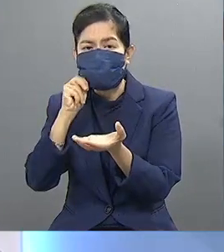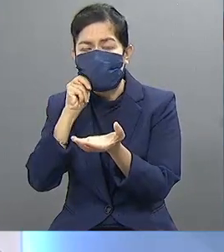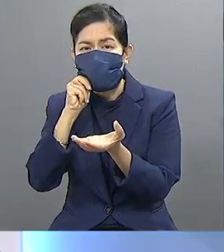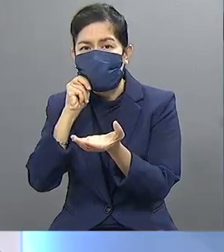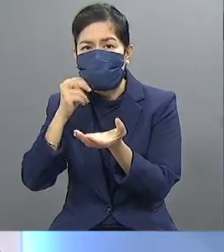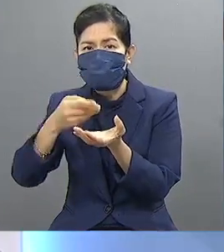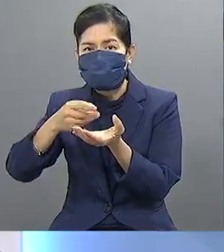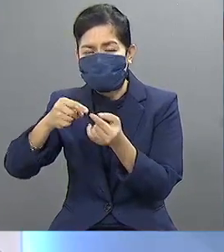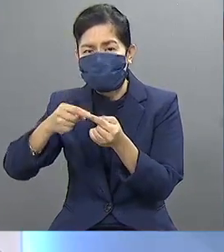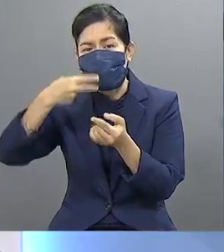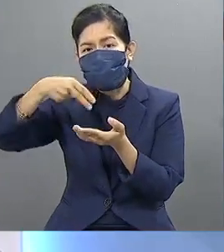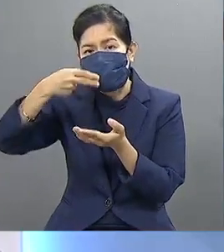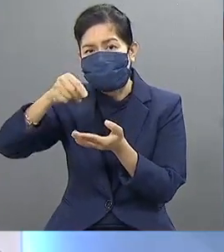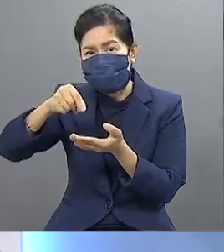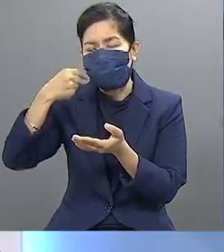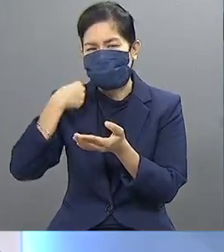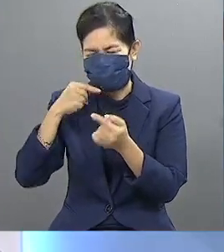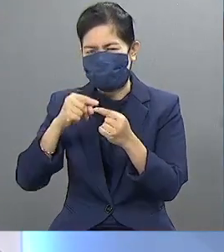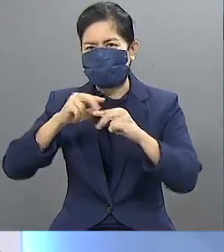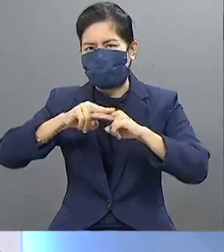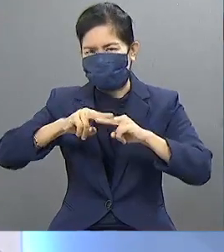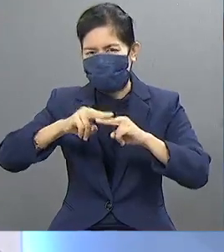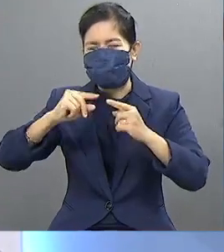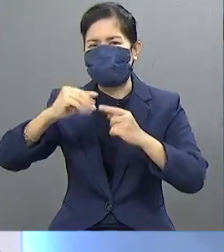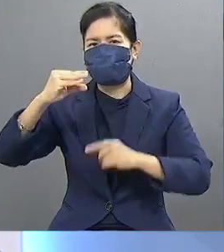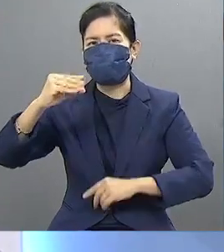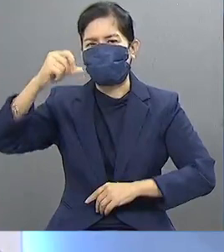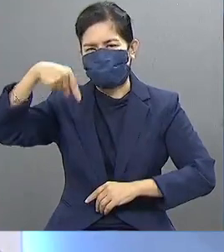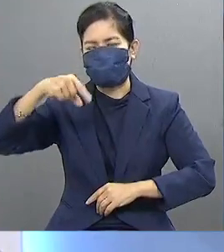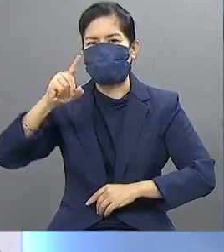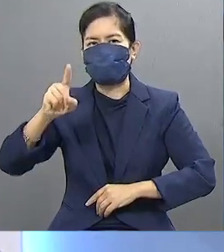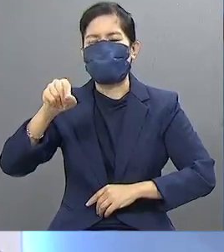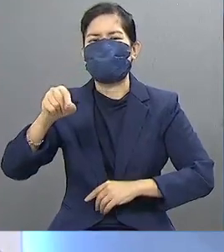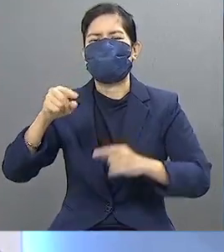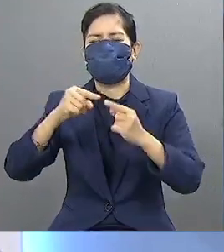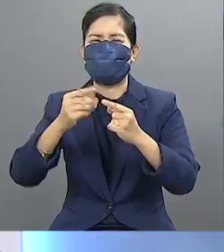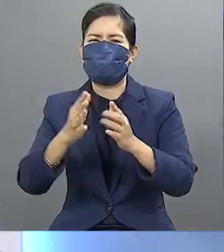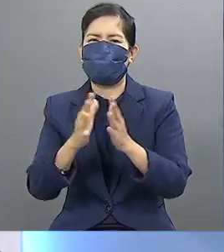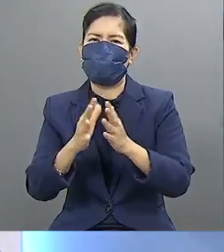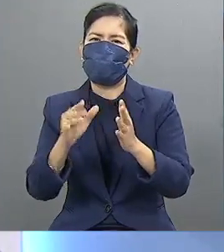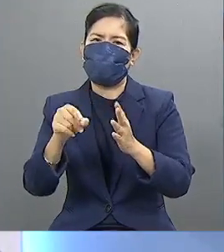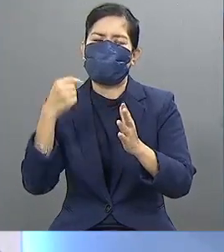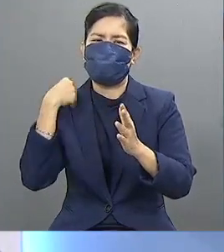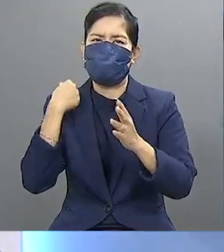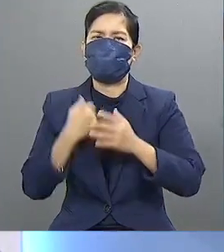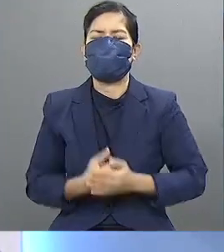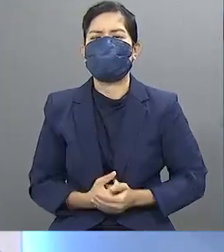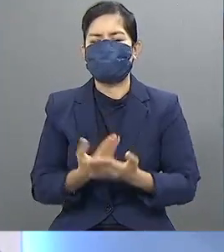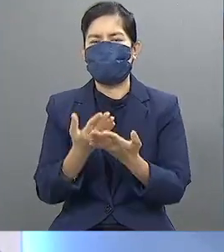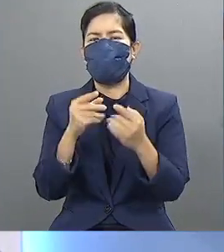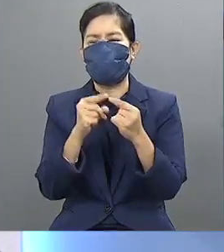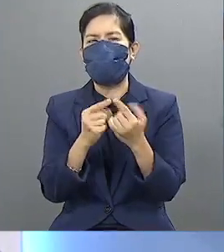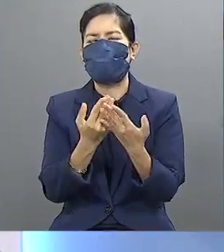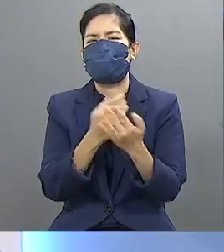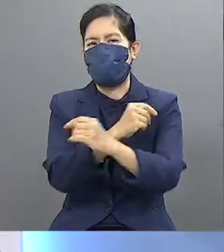พวกนี้จะมีโซเดียมเยอะเขาก็ใส่ต้องใส่เครื่องปรุงเยอะเพื่อให้รสชาติใกล้เคียงกับอาหารแห้งถูกไหมครับเพราะฉะนั้นหลีกเลี่ยงพวกน้ำหรือว่าจะกิน